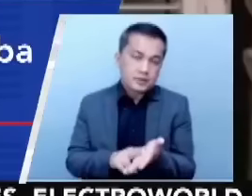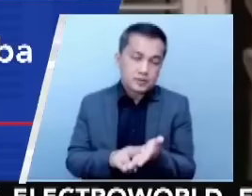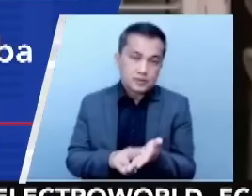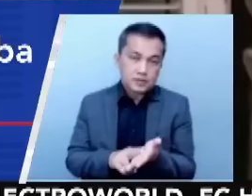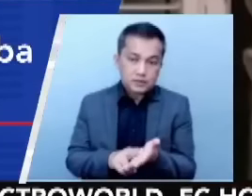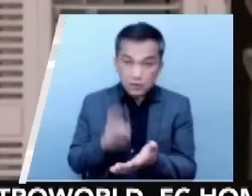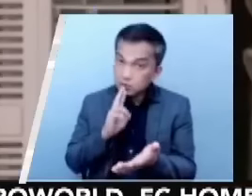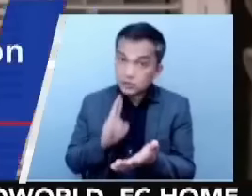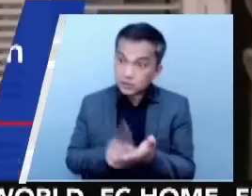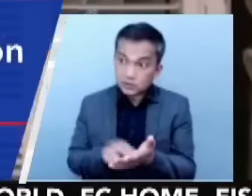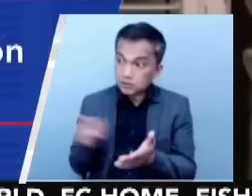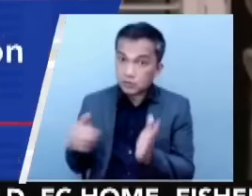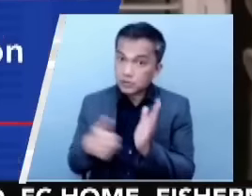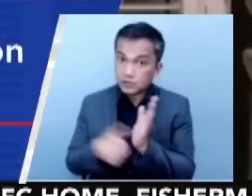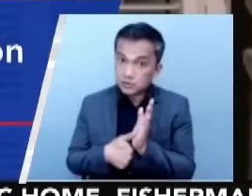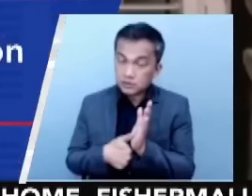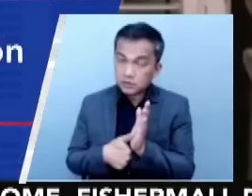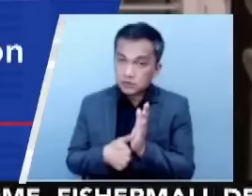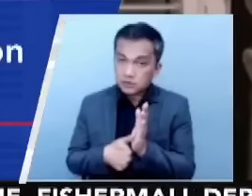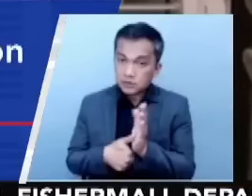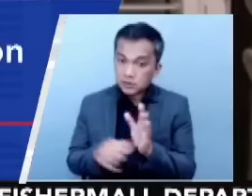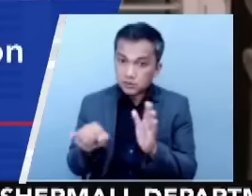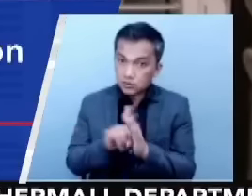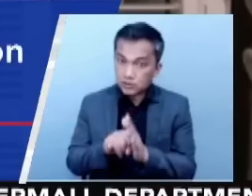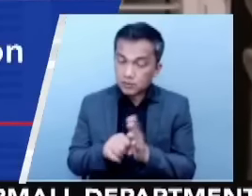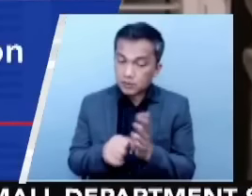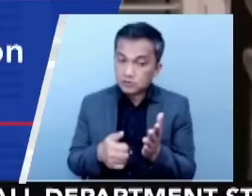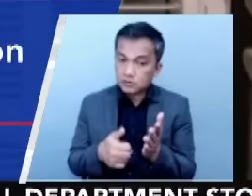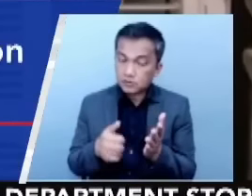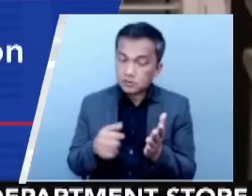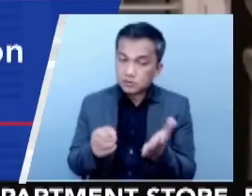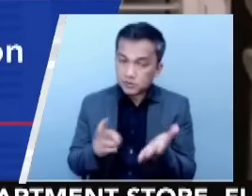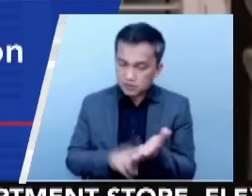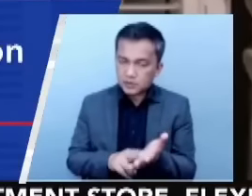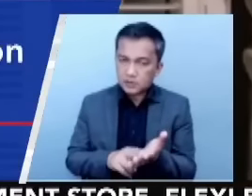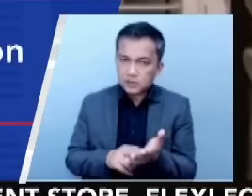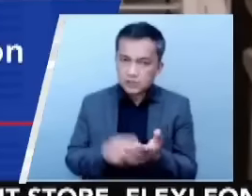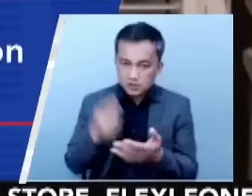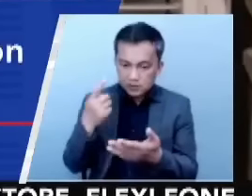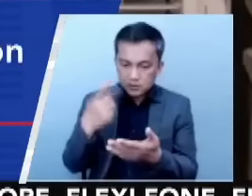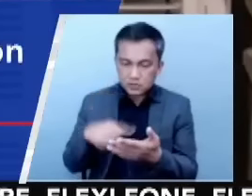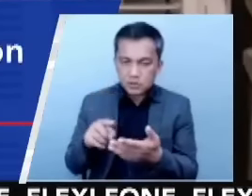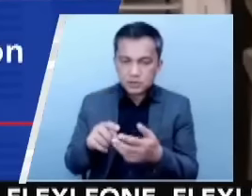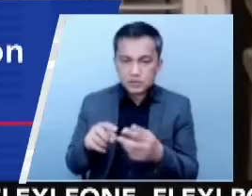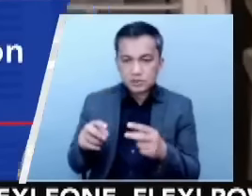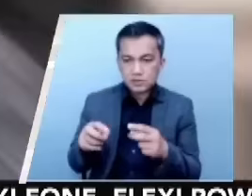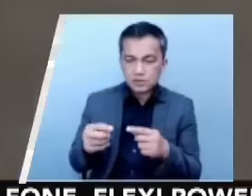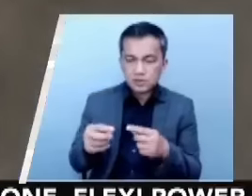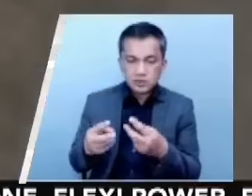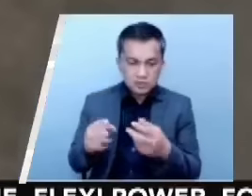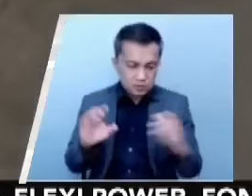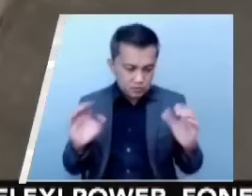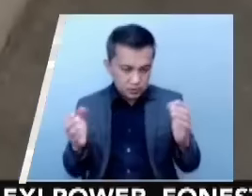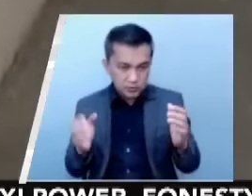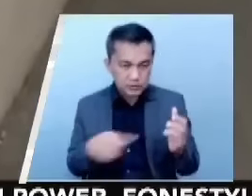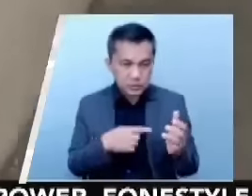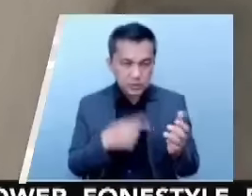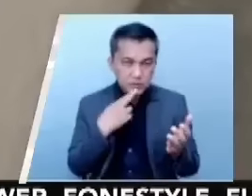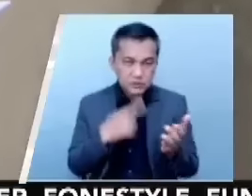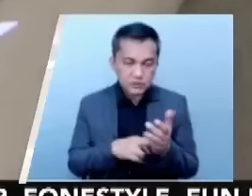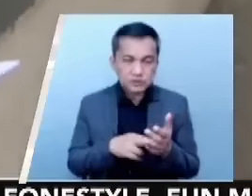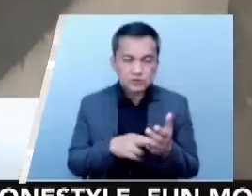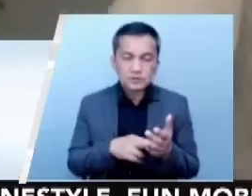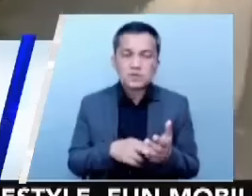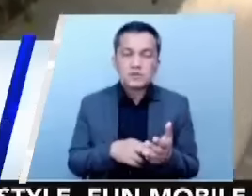voters? Authentic ba ang signature? I-verify na mo versus the kanang registration records.